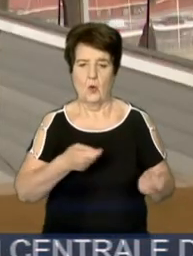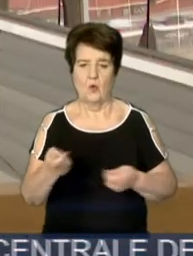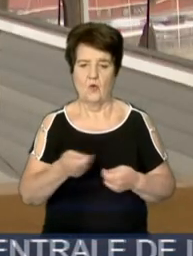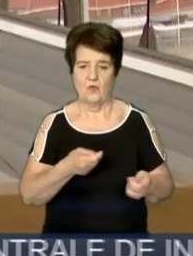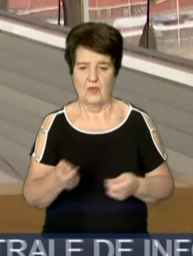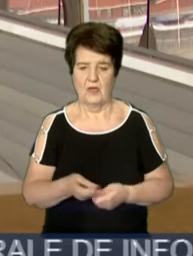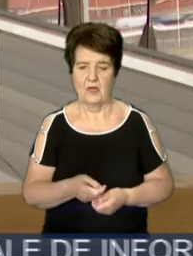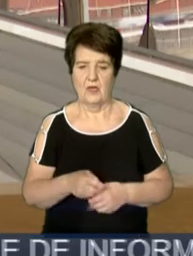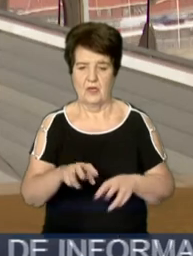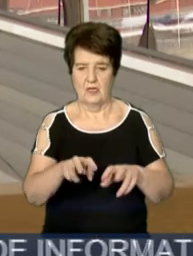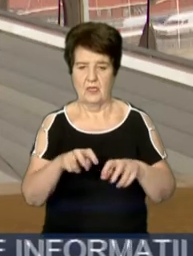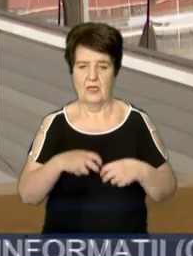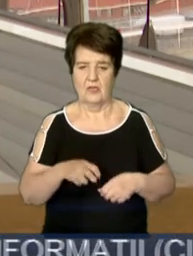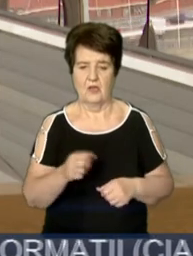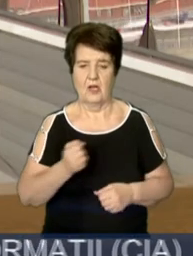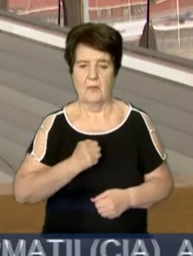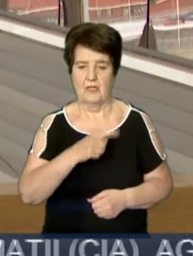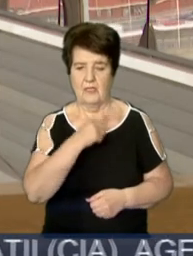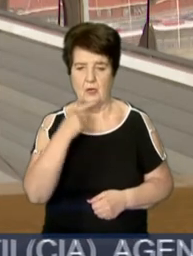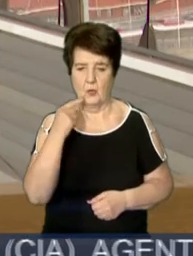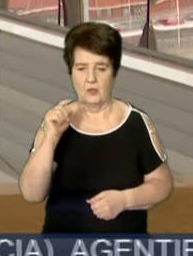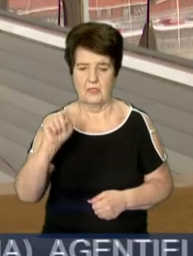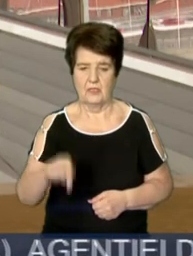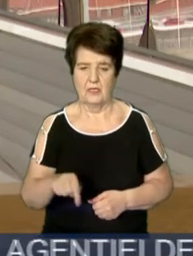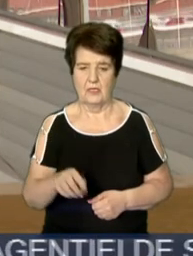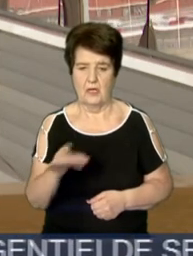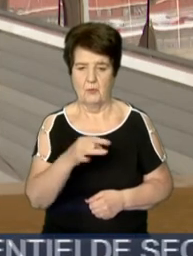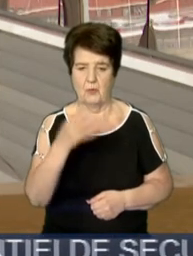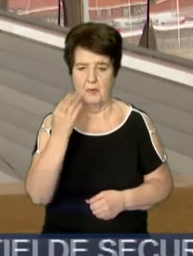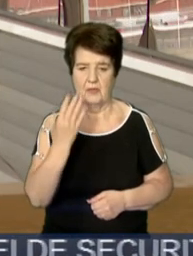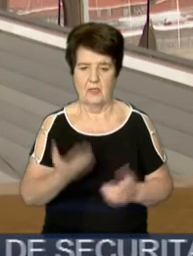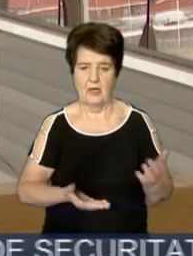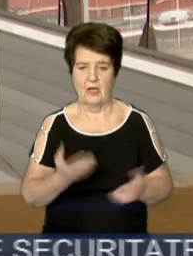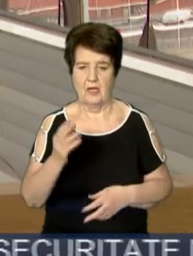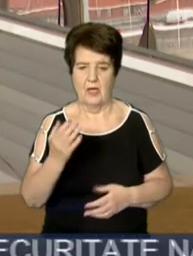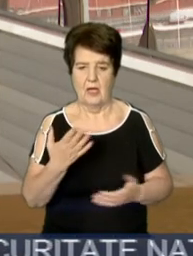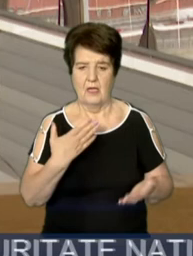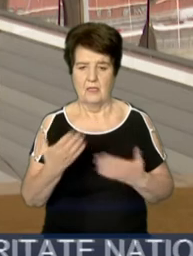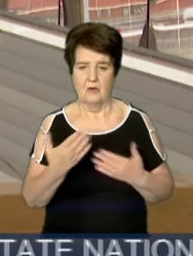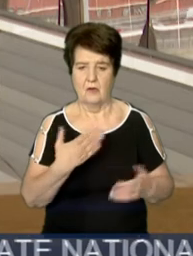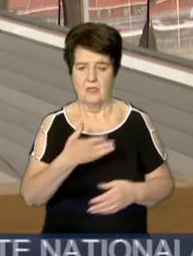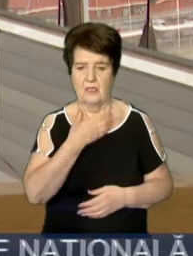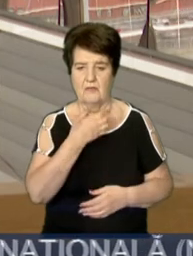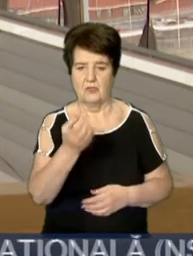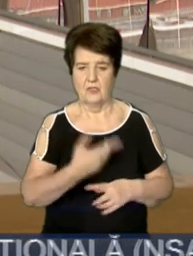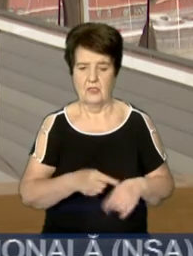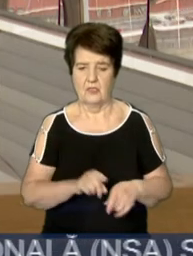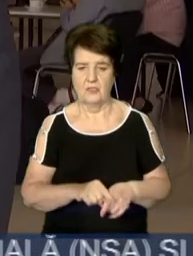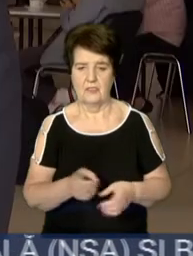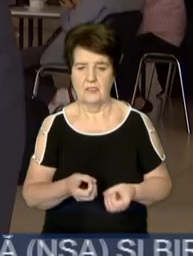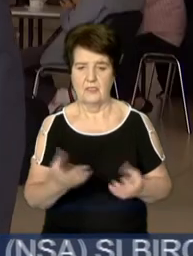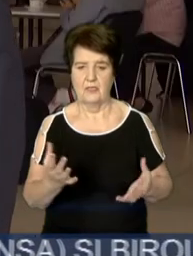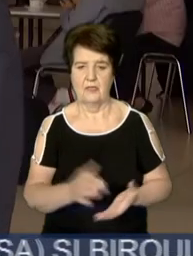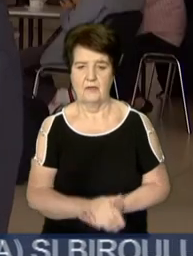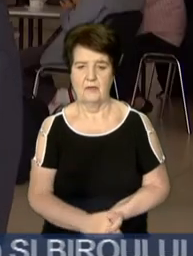continuare pe retragerea armatei ruse din Republica Moldova, chiar dacă dialogul e dificil în aceste zile.